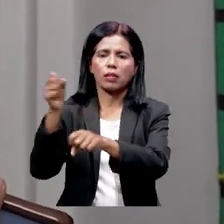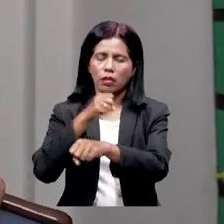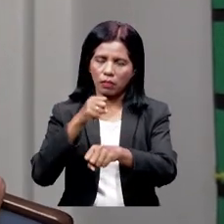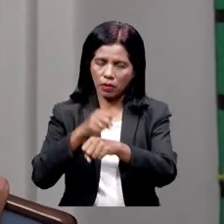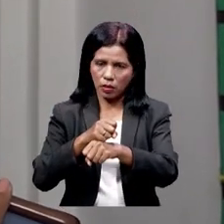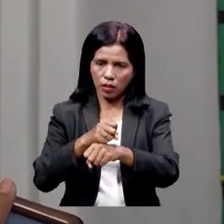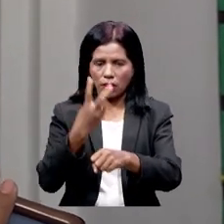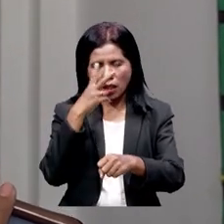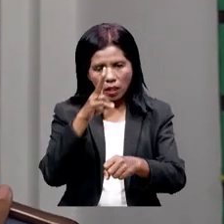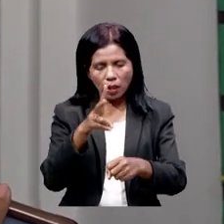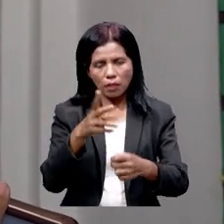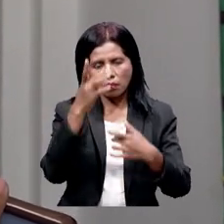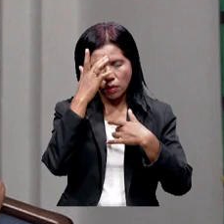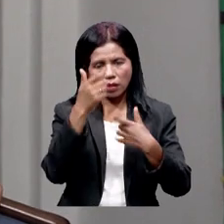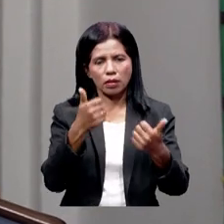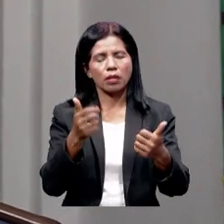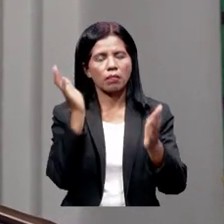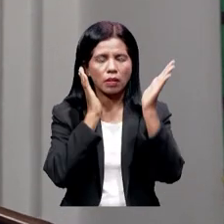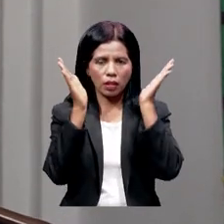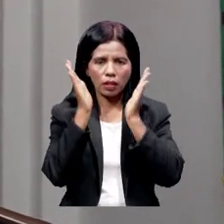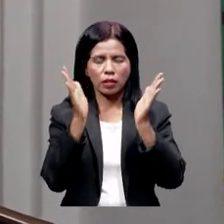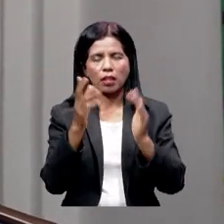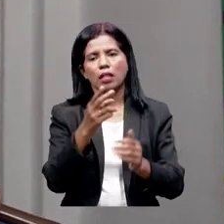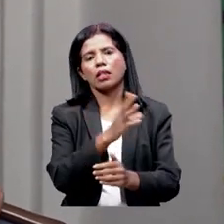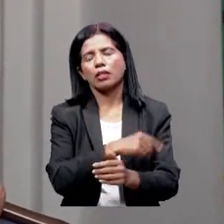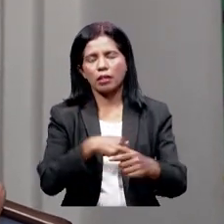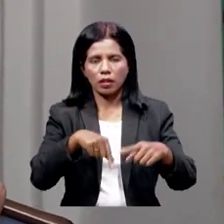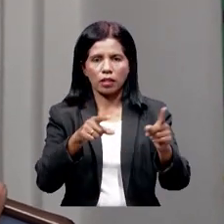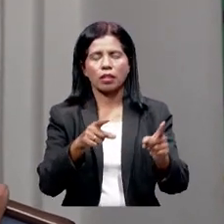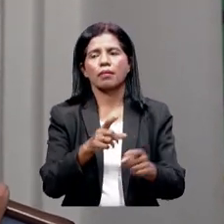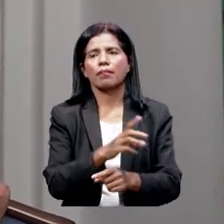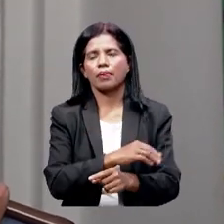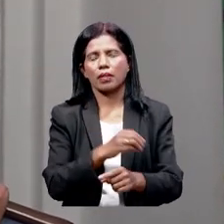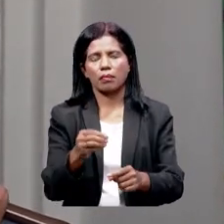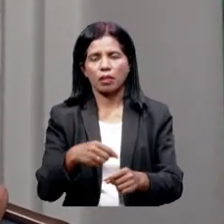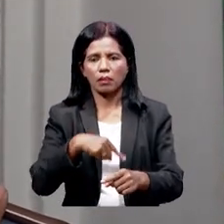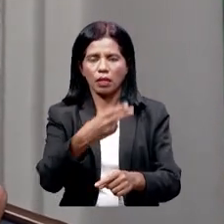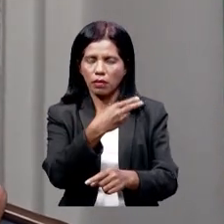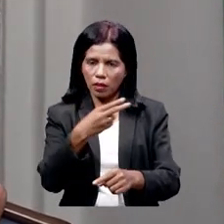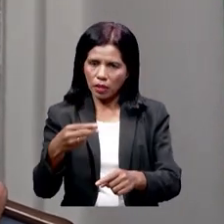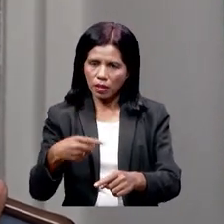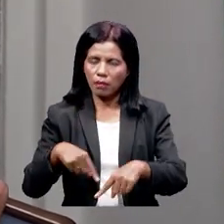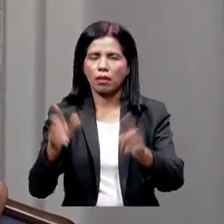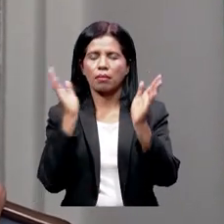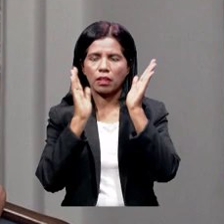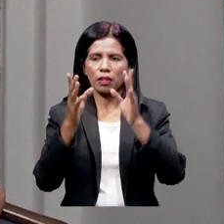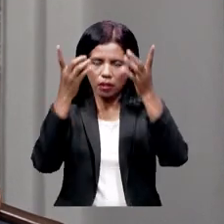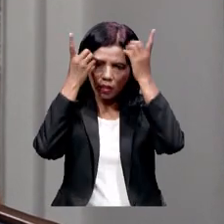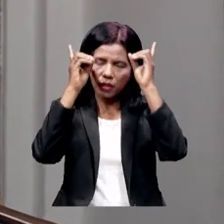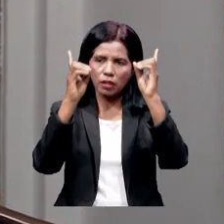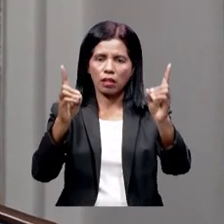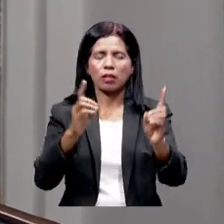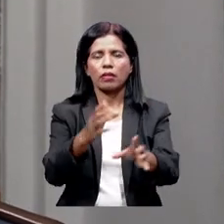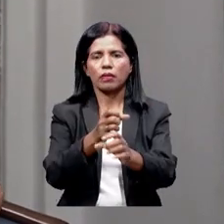a junta medica prefere deba e a mala Indonesia, Siloam Group, haruka ba neba, e balon ser neba Malaysia, nebe decide decisão ato